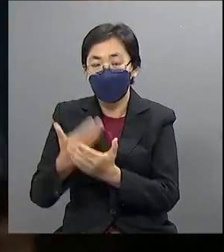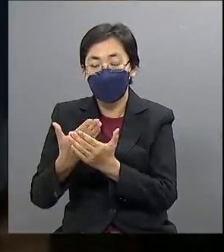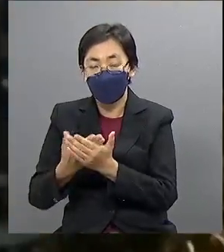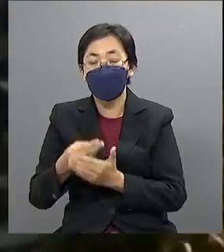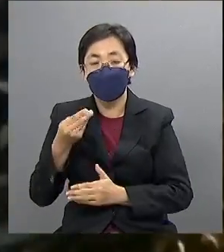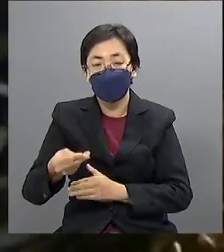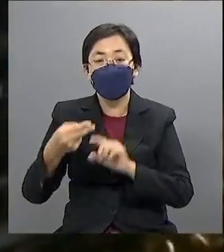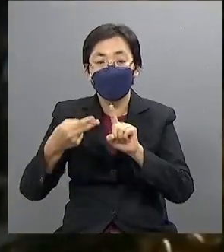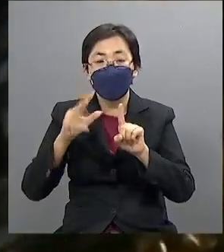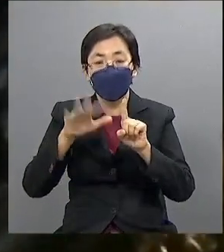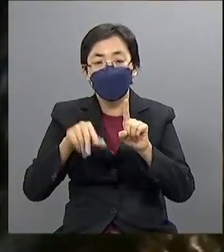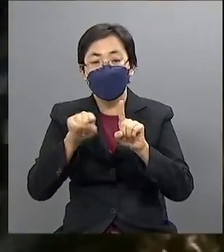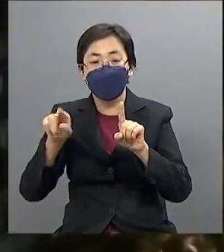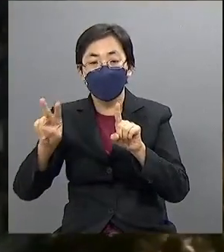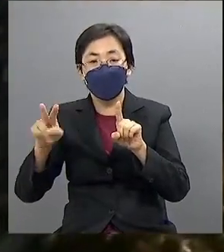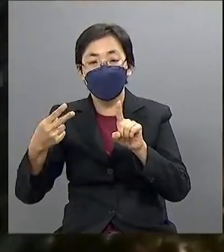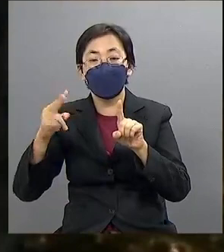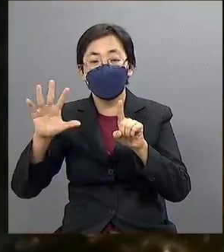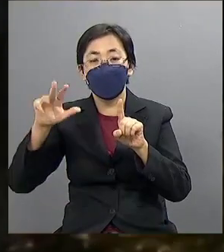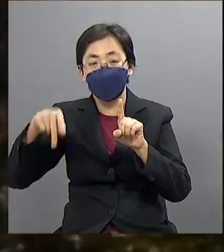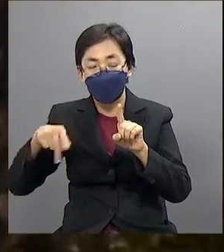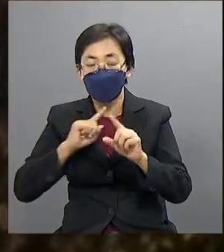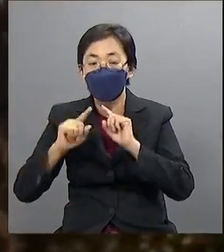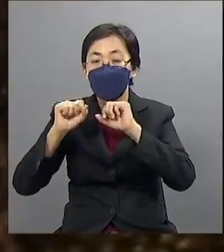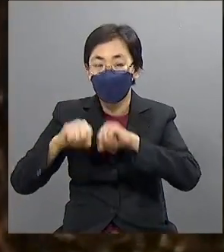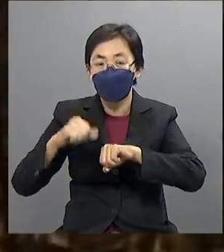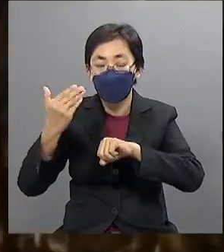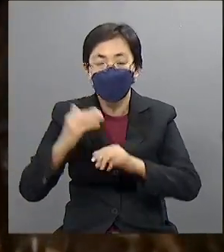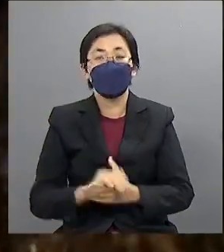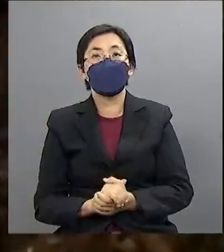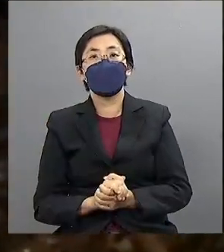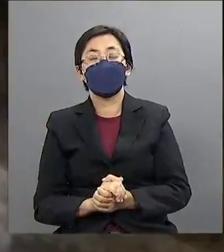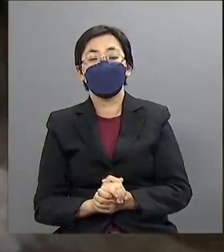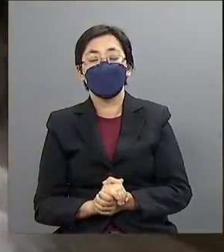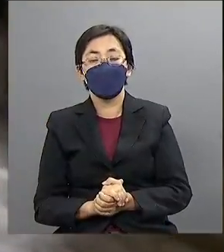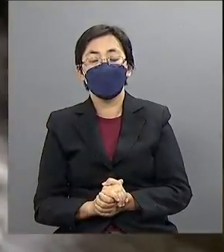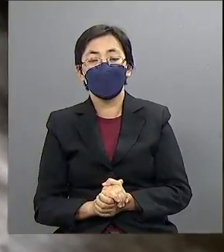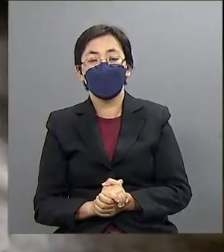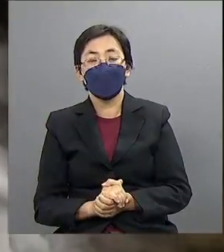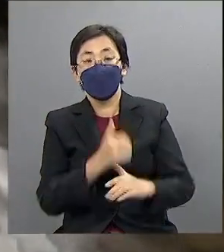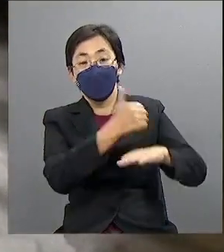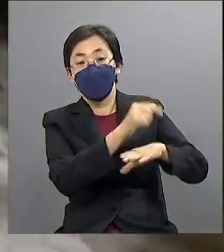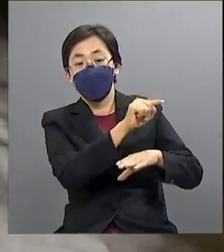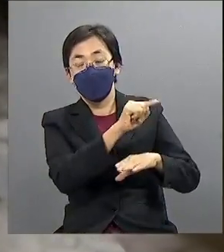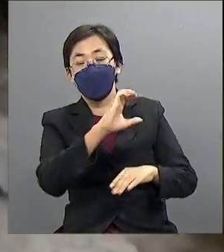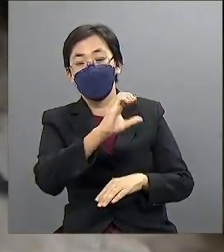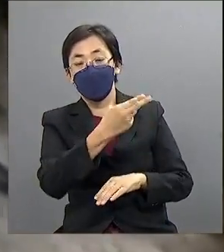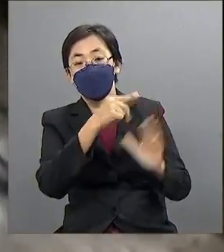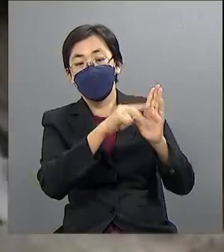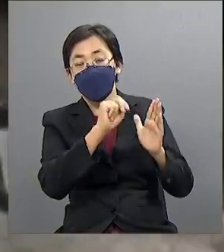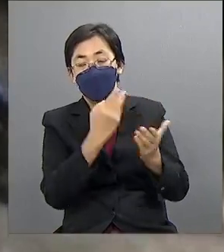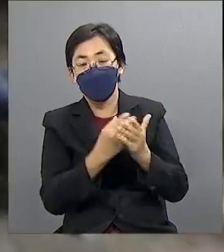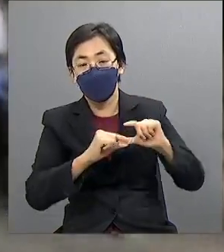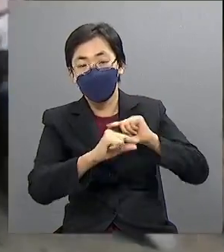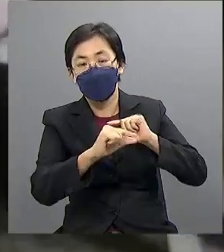25,000บาทแล้วแต่ตกลงโดยส่วนนี้ในหน้าฝั่งรัฐฉานจะมีส่วนแบ่งการดำเนินการขอรับ 70